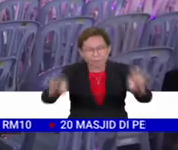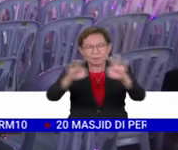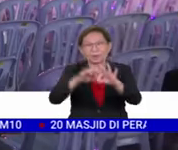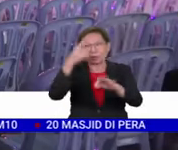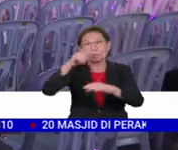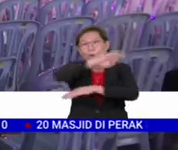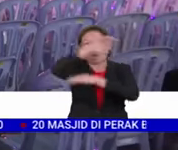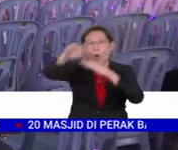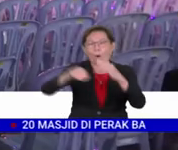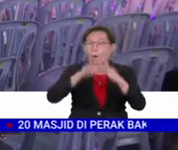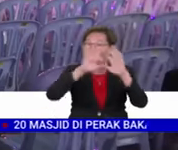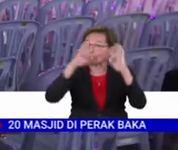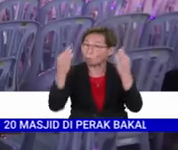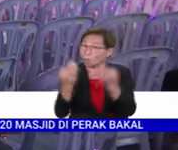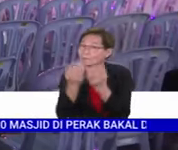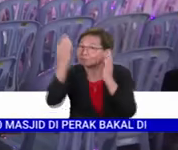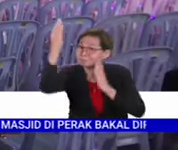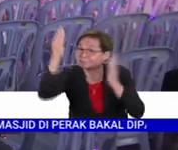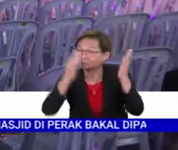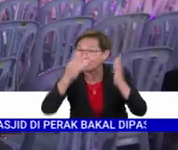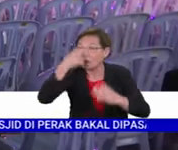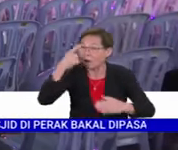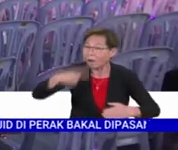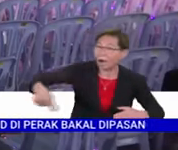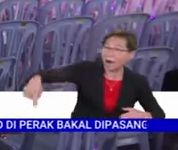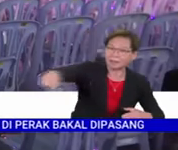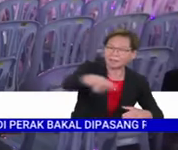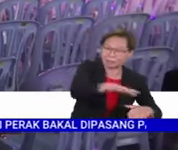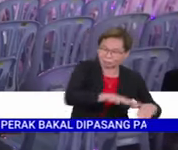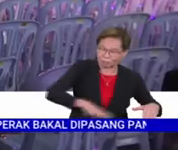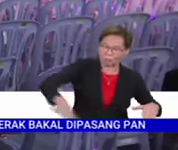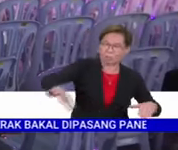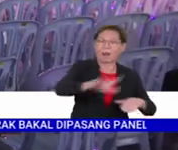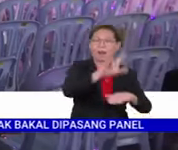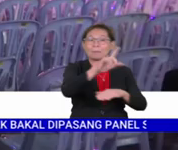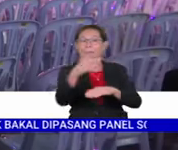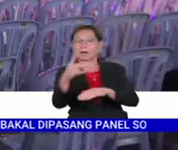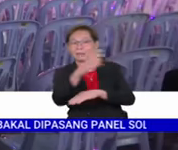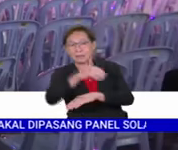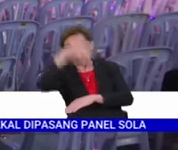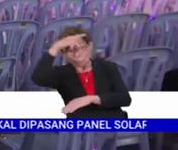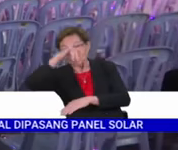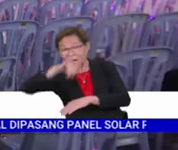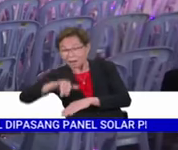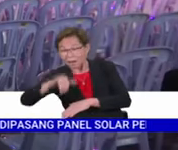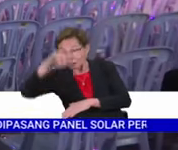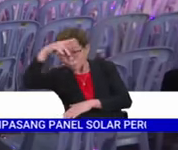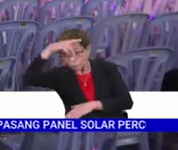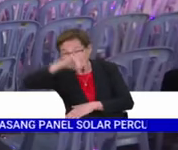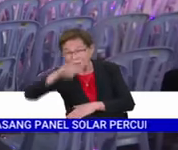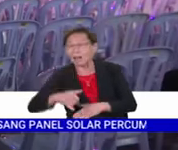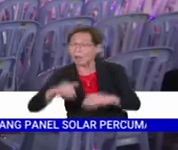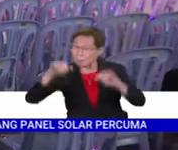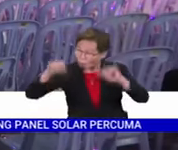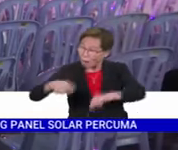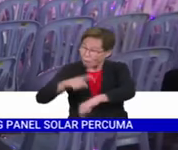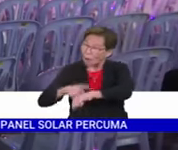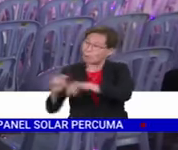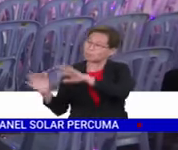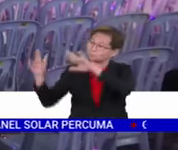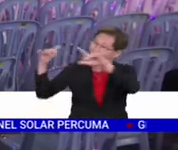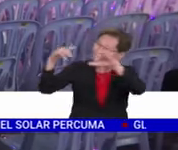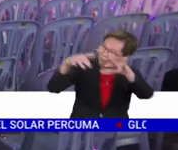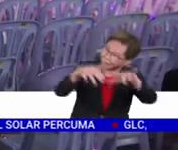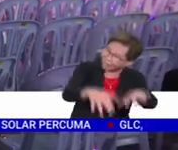keluarga Malaysia. Jadi bagi anda yang berada di sekitar Lembah Kelang dan Putrajaya, masih belum terlambat untuk anda